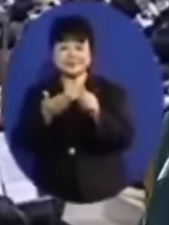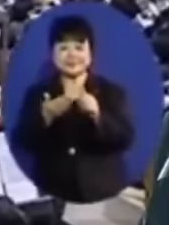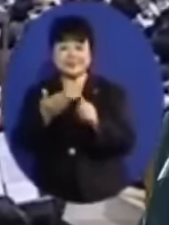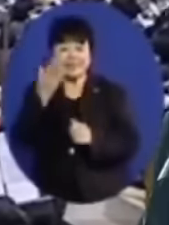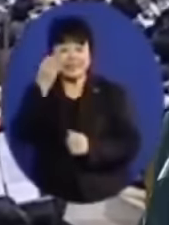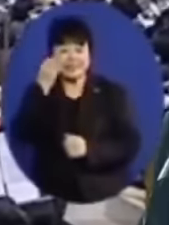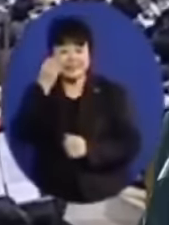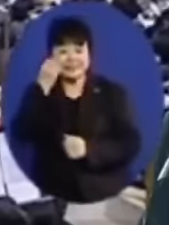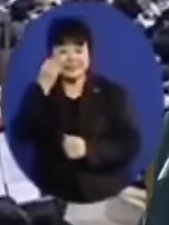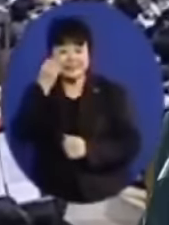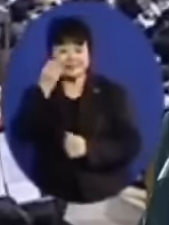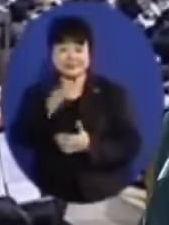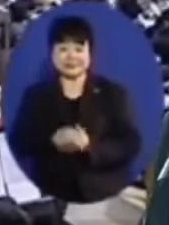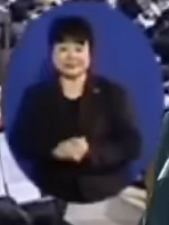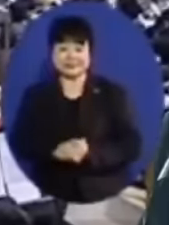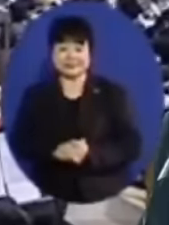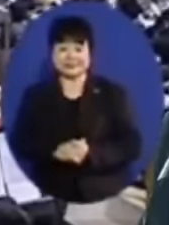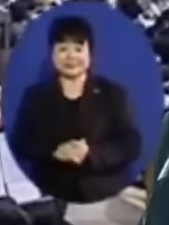이상하시게